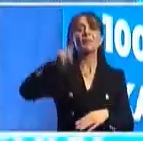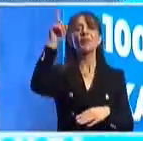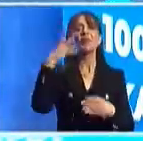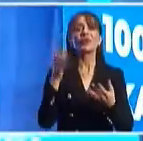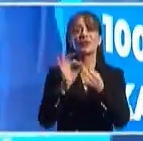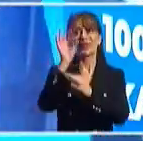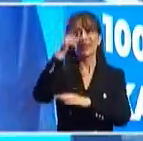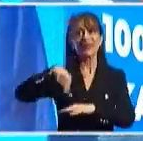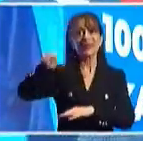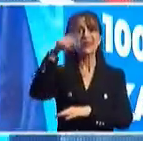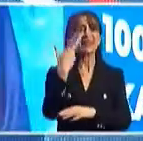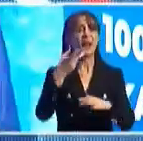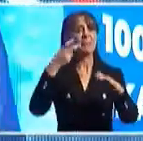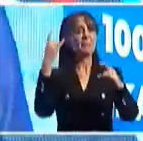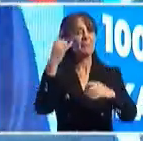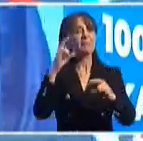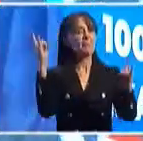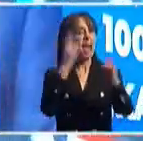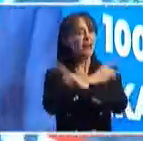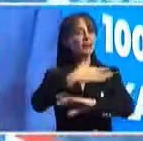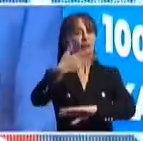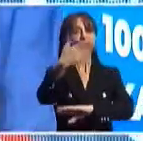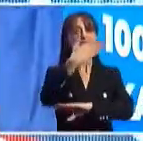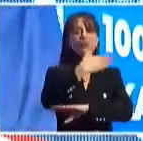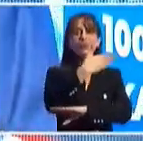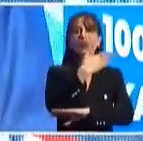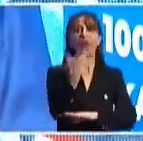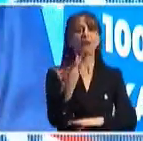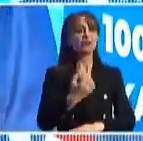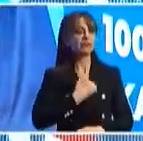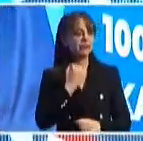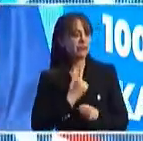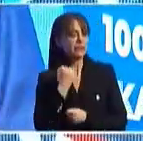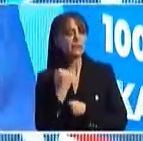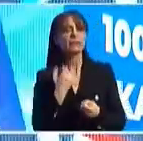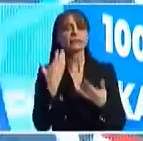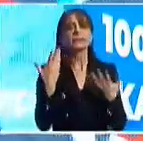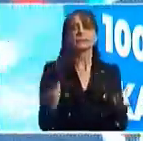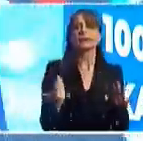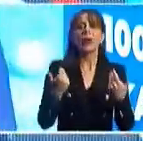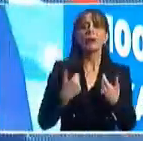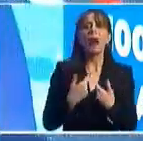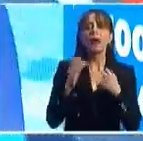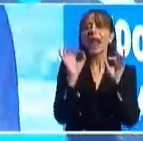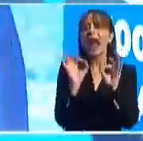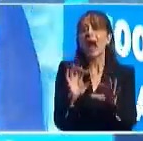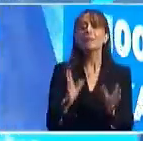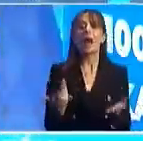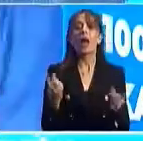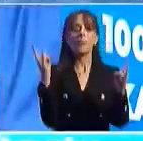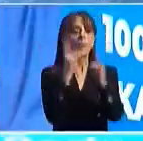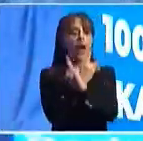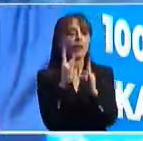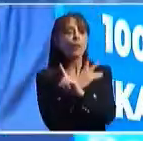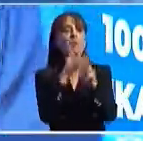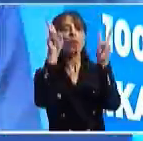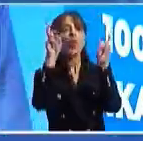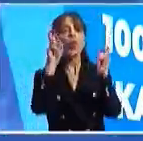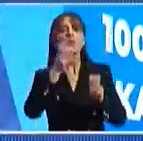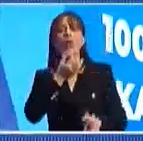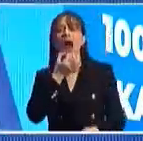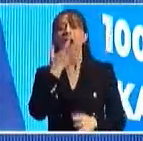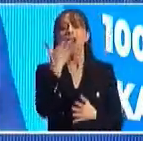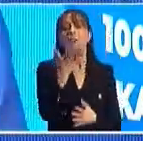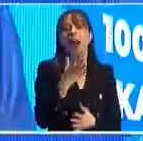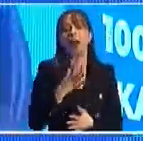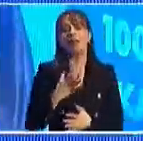İnsanımız metrobüs duraklarında adeta can çekişiyor. Ben hemen metrobüs konusunda müjdemi vermek